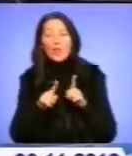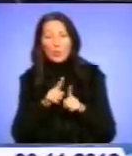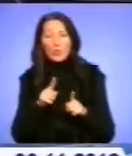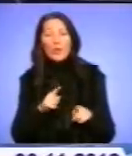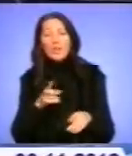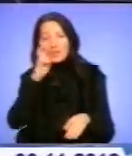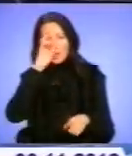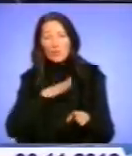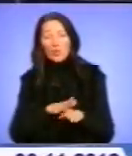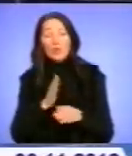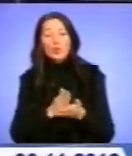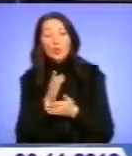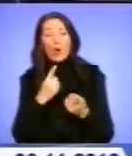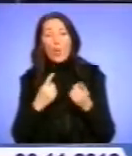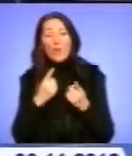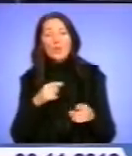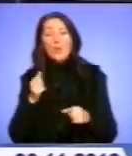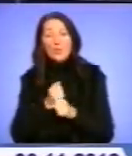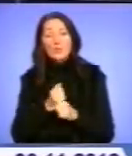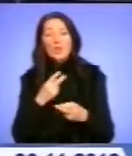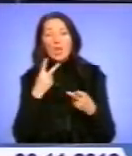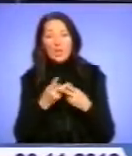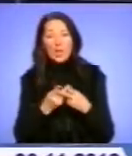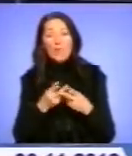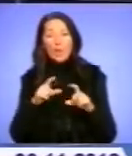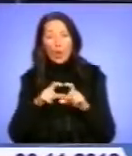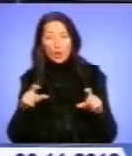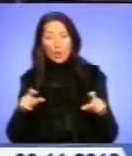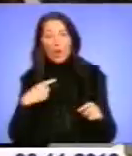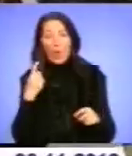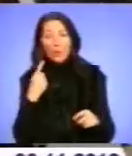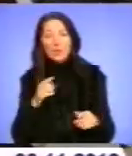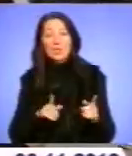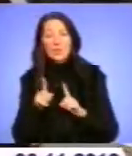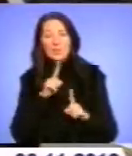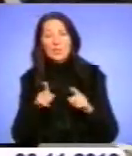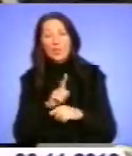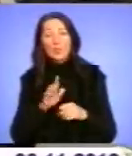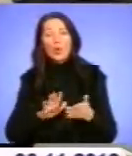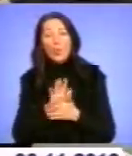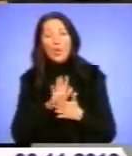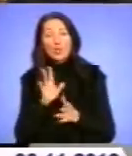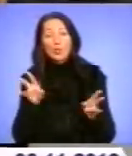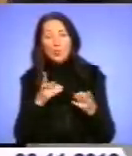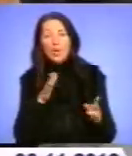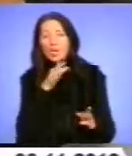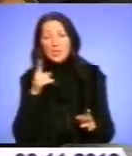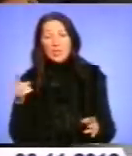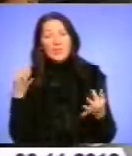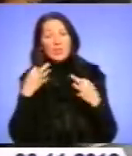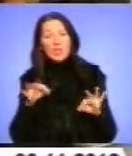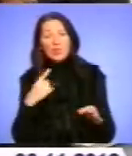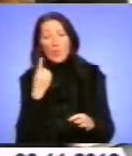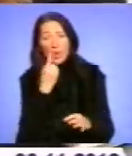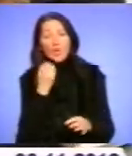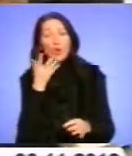обговорили керівники тюремних установ області на засіданні Тернопільського прес-клубу. Часів незалежності – це вперше, коли на рівні